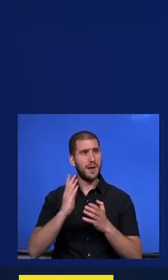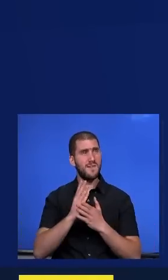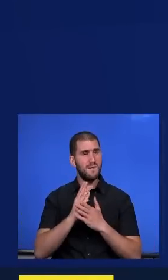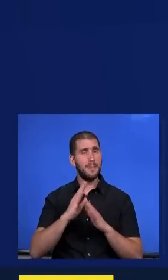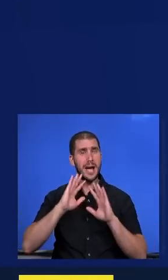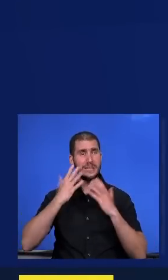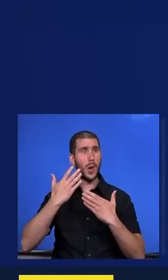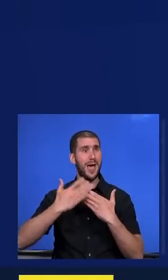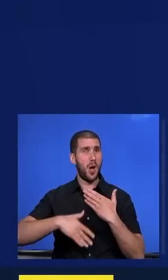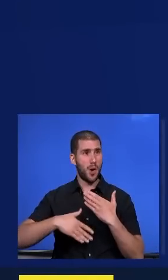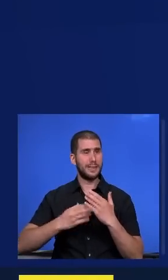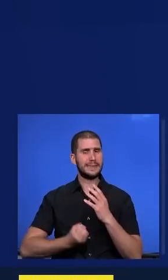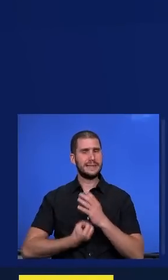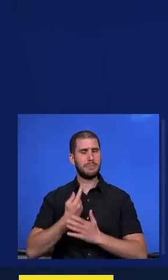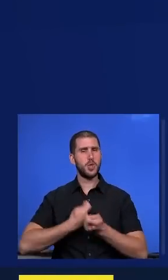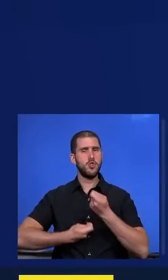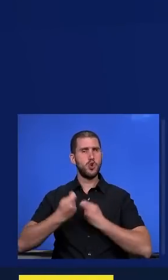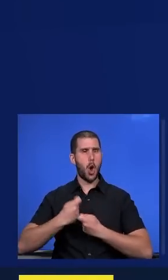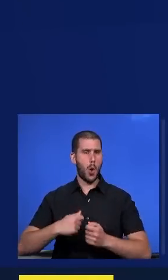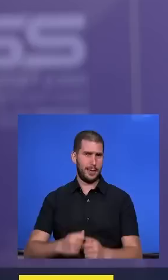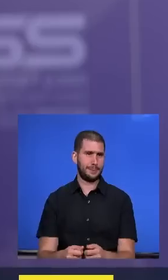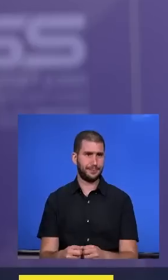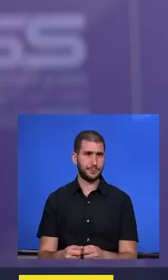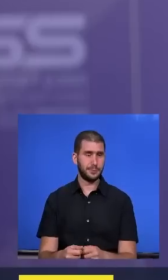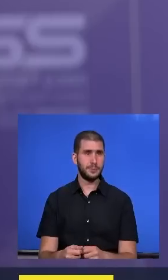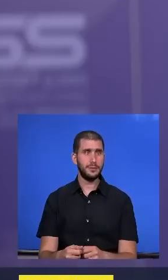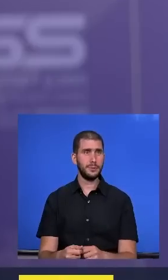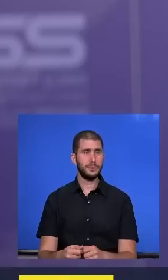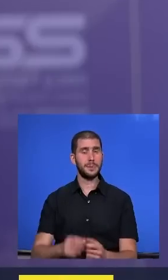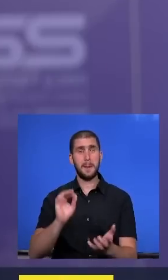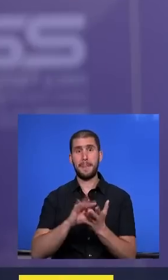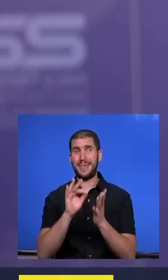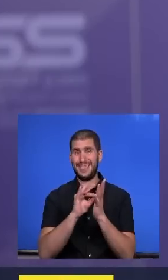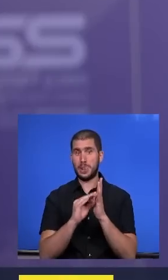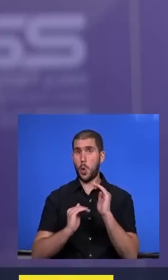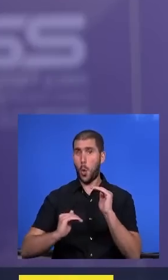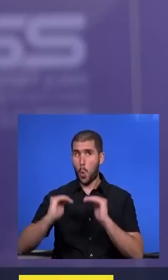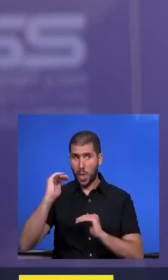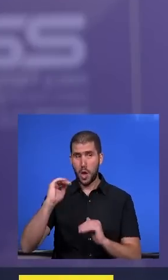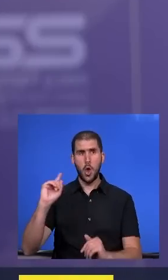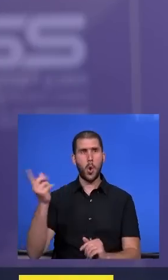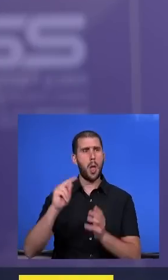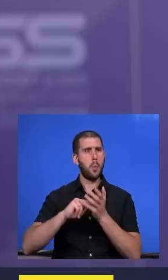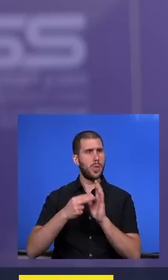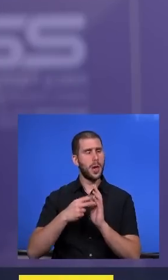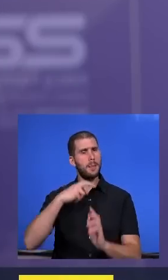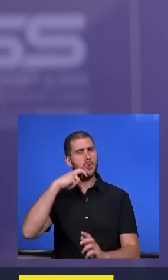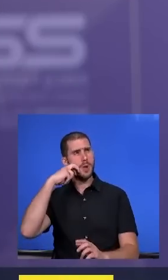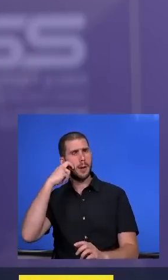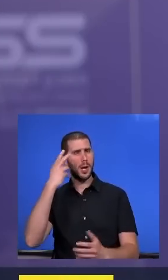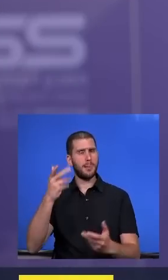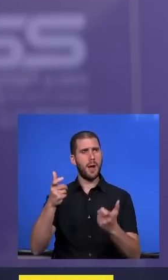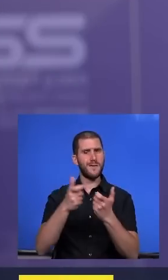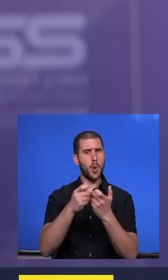בעשור האחרון את צמיחת שוק ההון. כשהדירוג עולה, אז כל הפוליטיקאים משווחים את